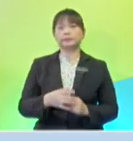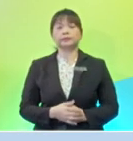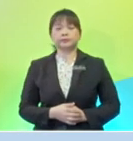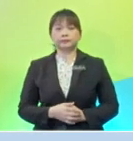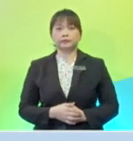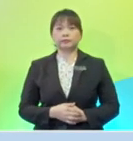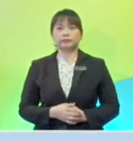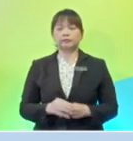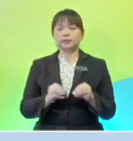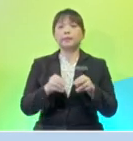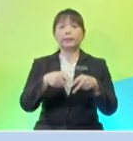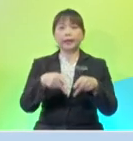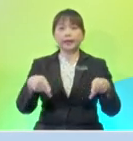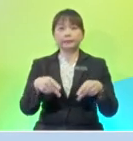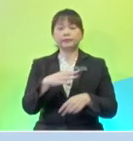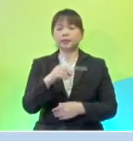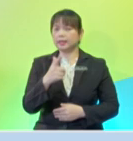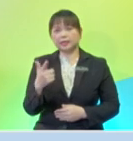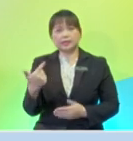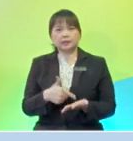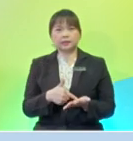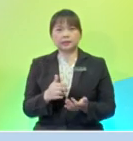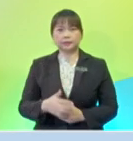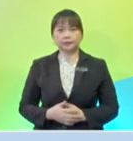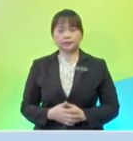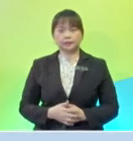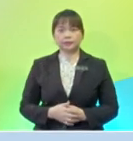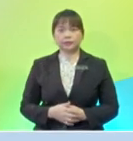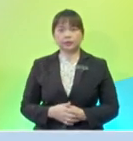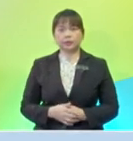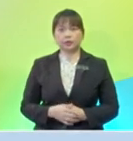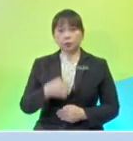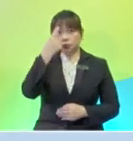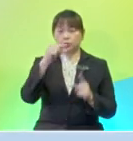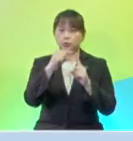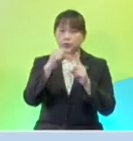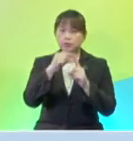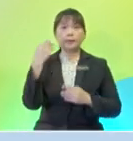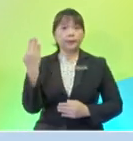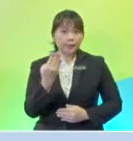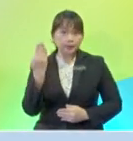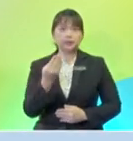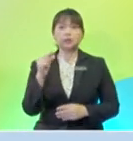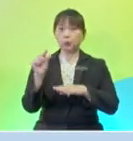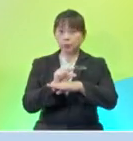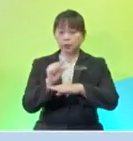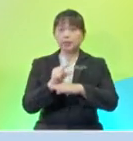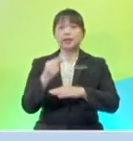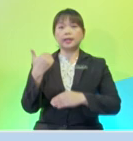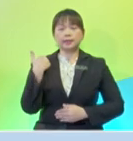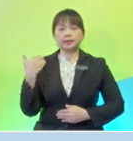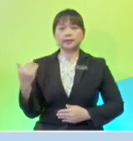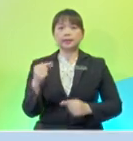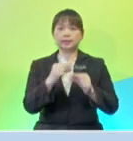pae dan lain-lain Oke untuk istilah lazimnya Oke ini ada garis